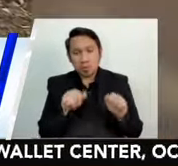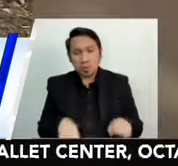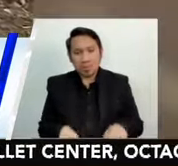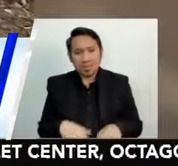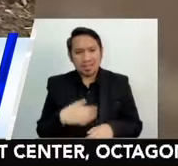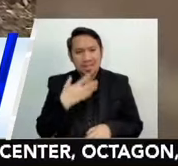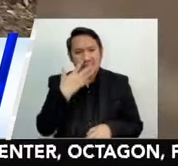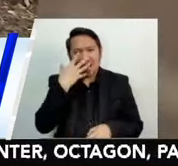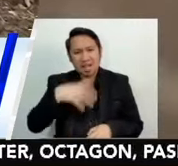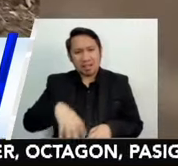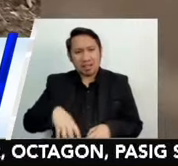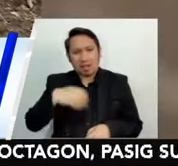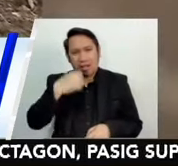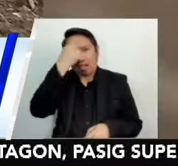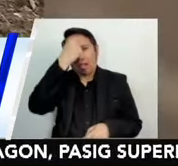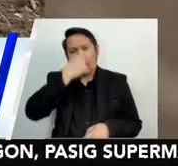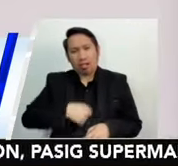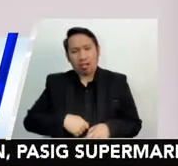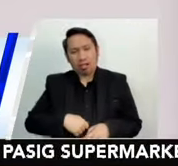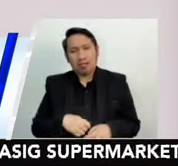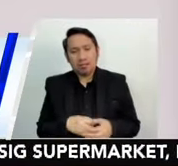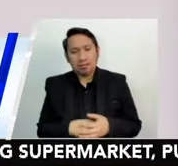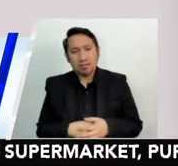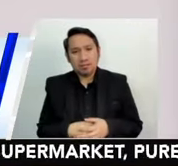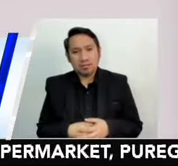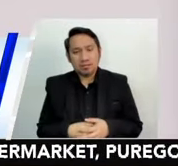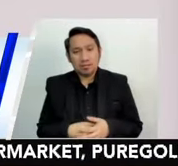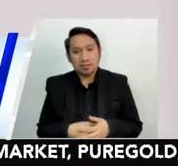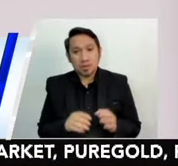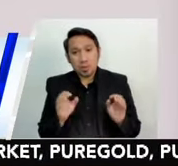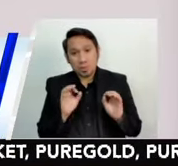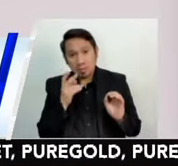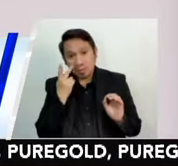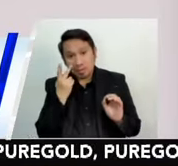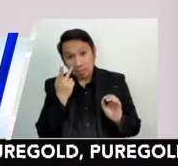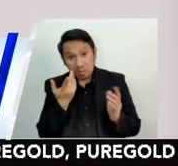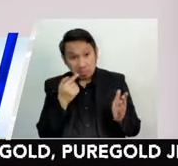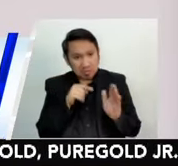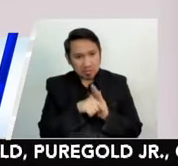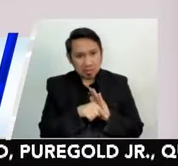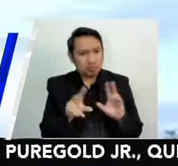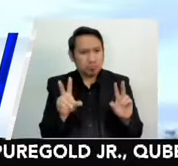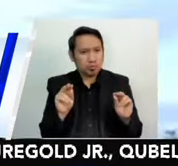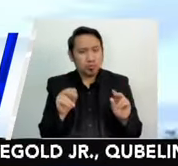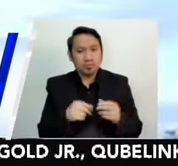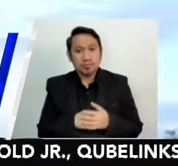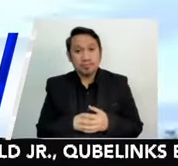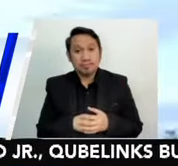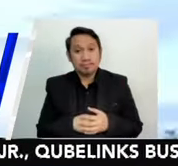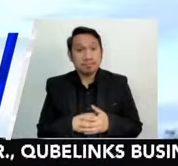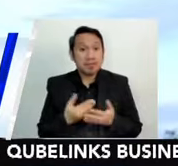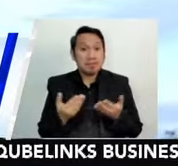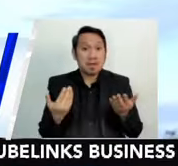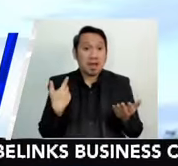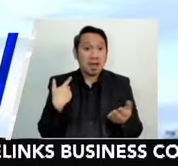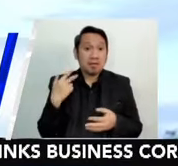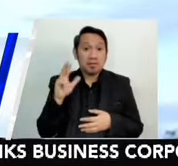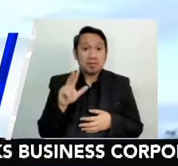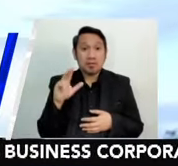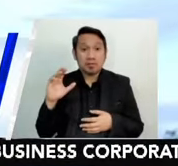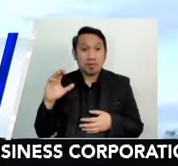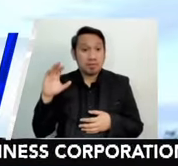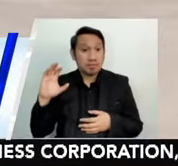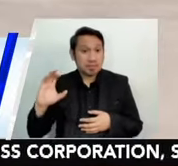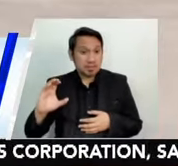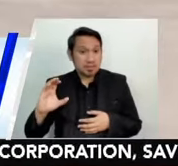pagkamatay. Wala silang nakikitang foul play sa nangyari. Ayon sa record ng PAGASA, umabot sa 35 degrees Celsius ang heat index